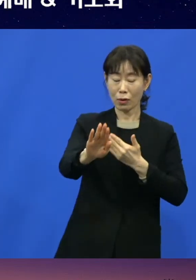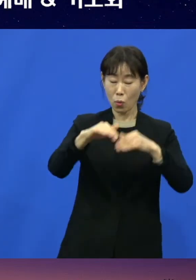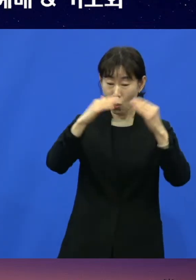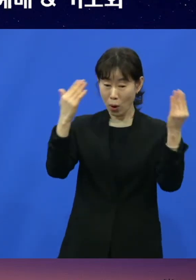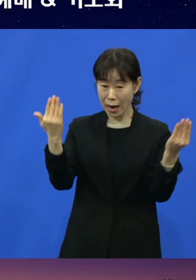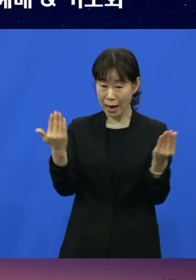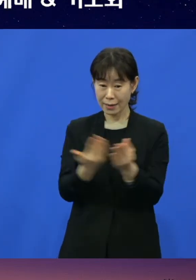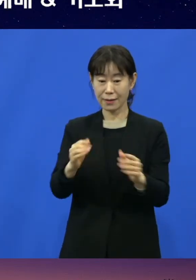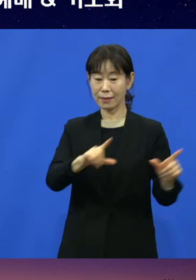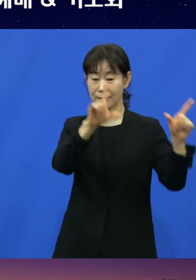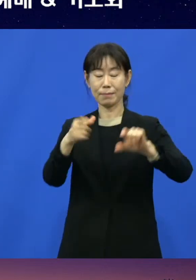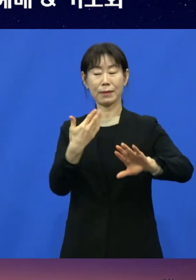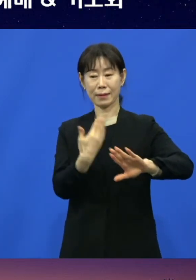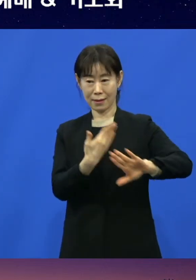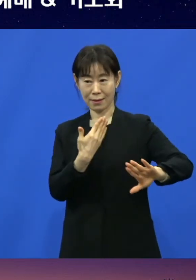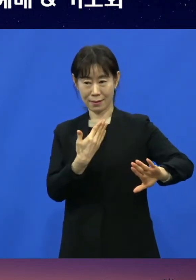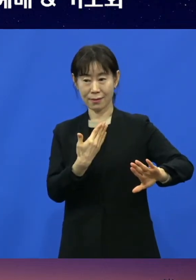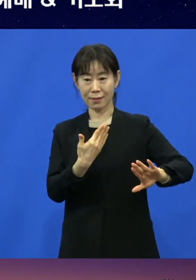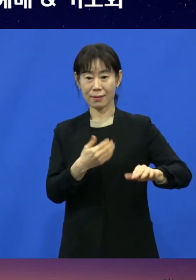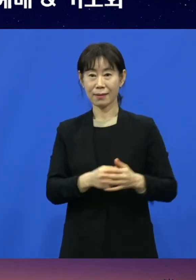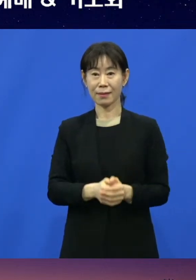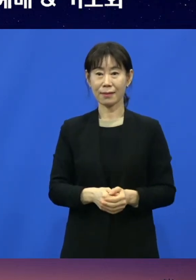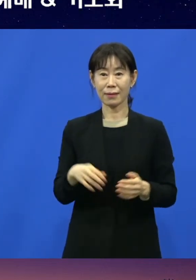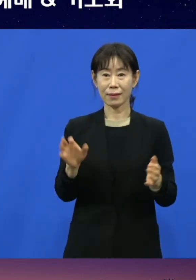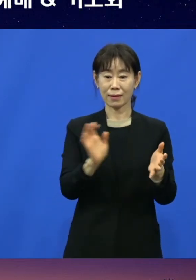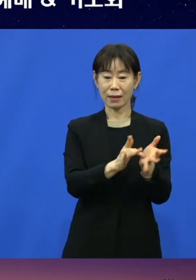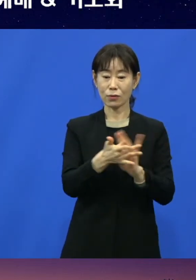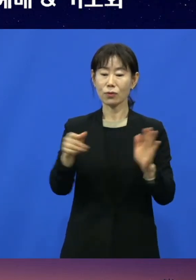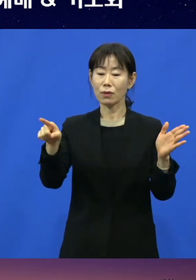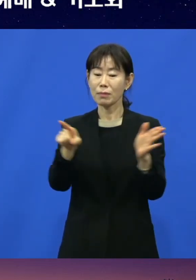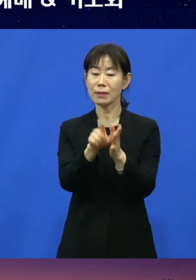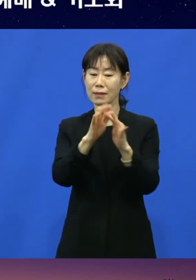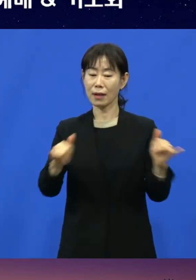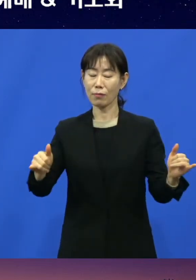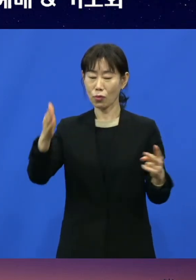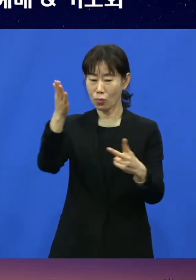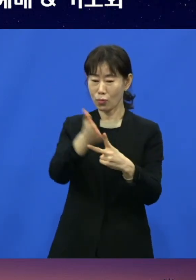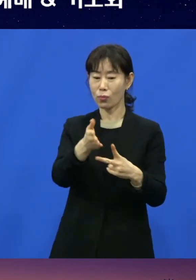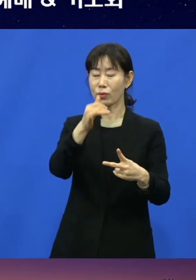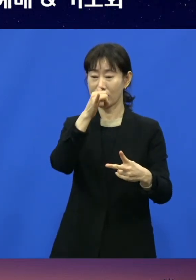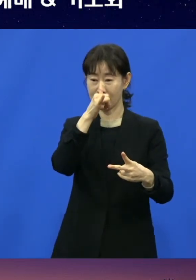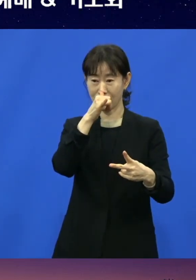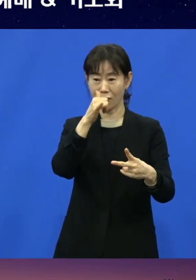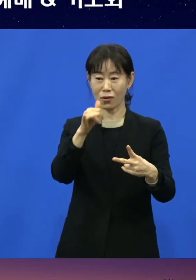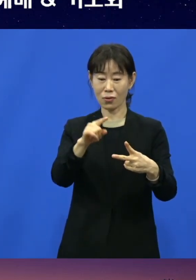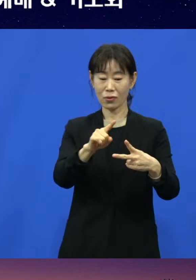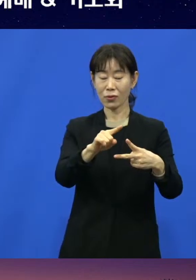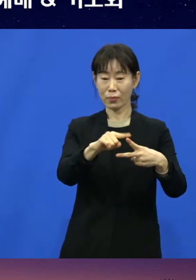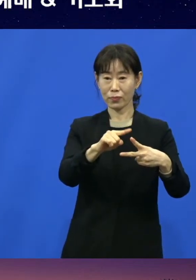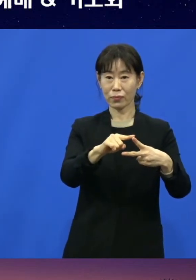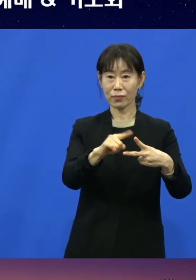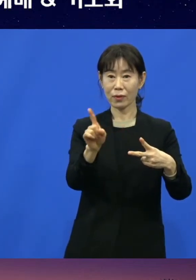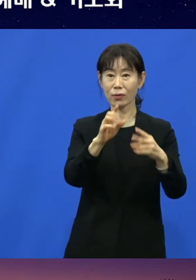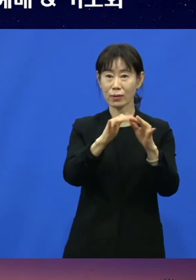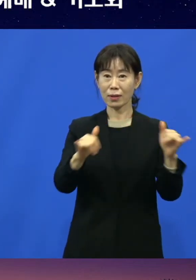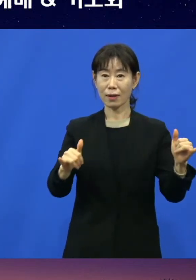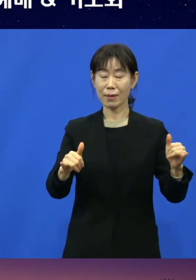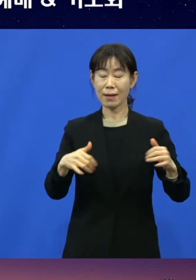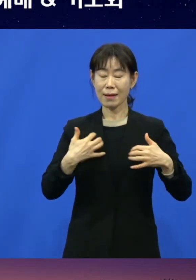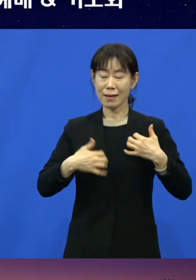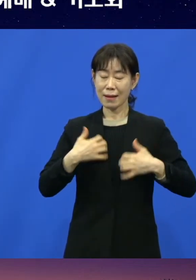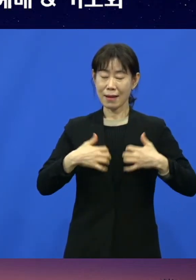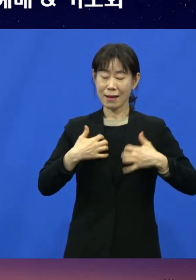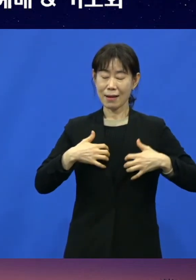여러분, 이 예수 믿는 우리 교회를 다니는 분들도 두 부류예요, 여러분. 자세히 보면 두 부류예요. 어떤 사람은 늘 기쁨이